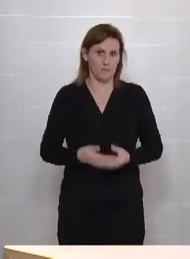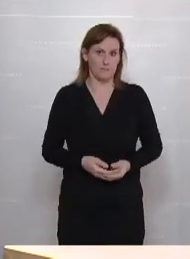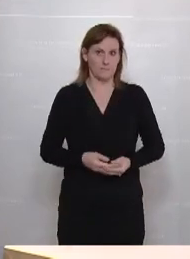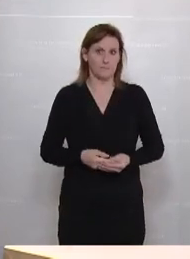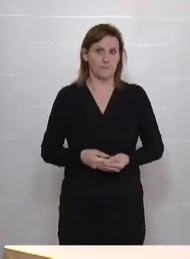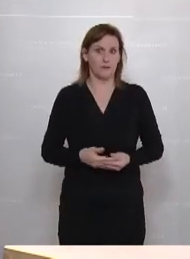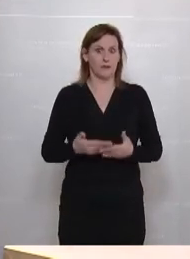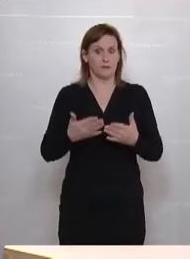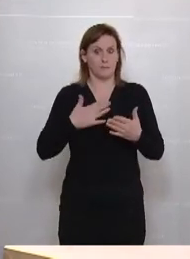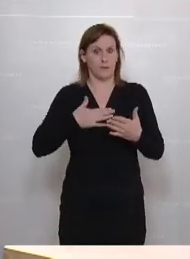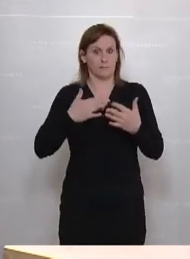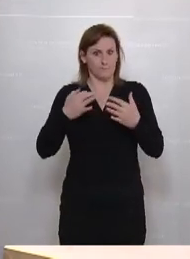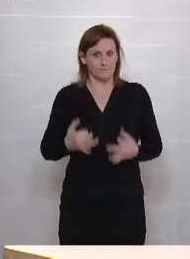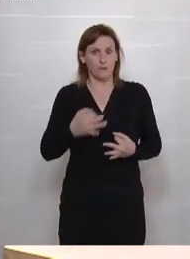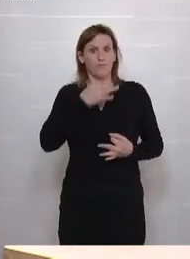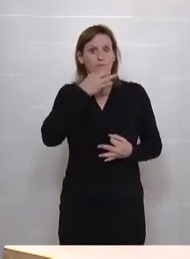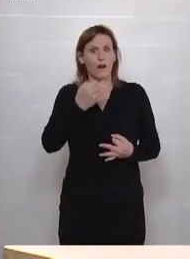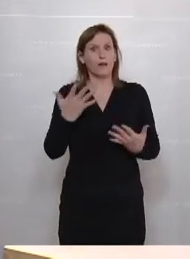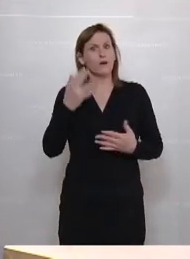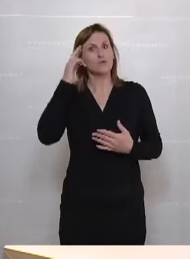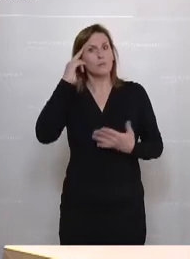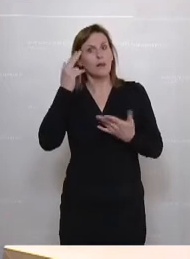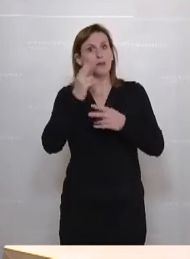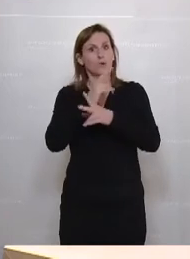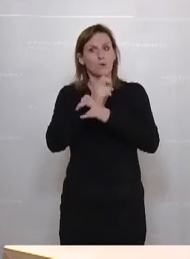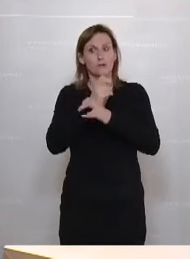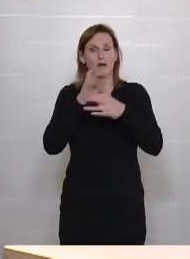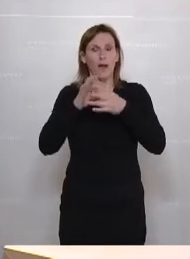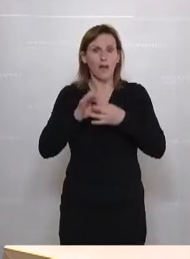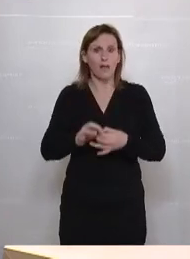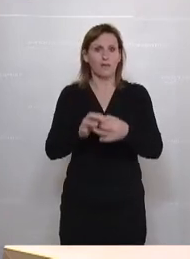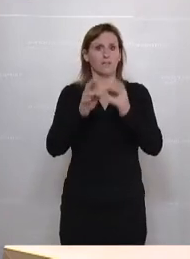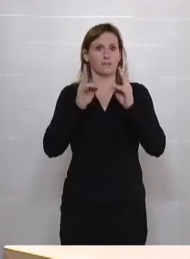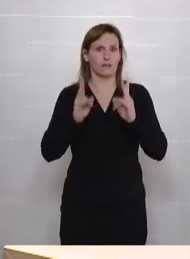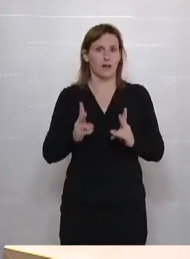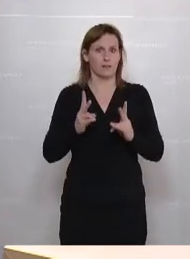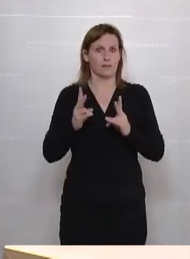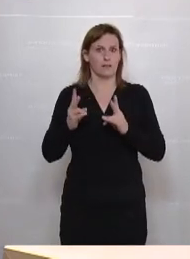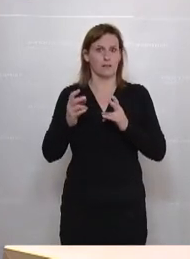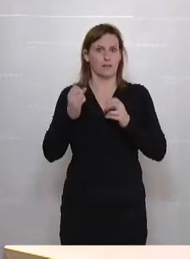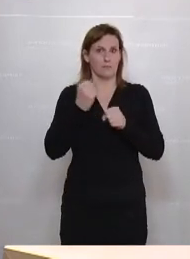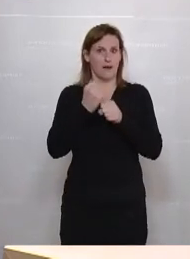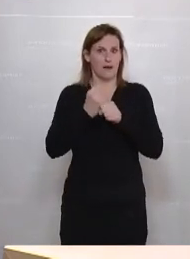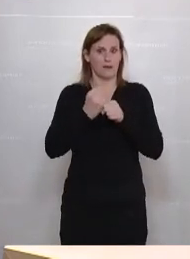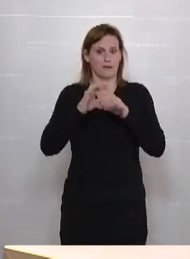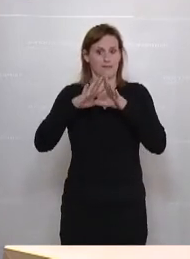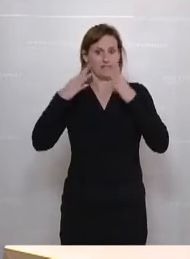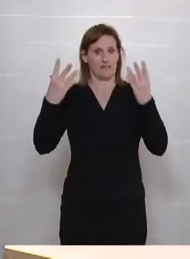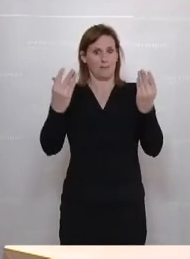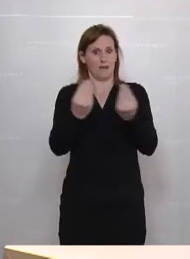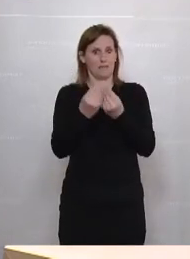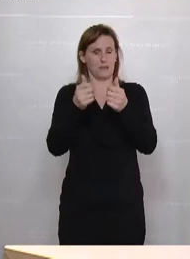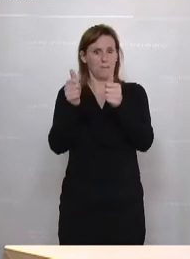meine konkrete Frage: Was überlegt Österreich, beziehungsweise was kann Österreich tun, um gemeinsam mit